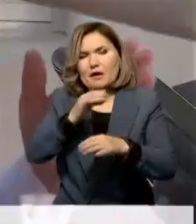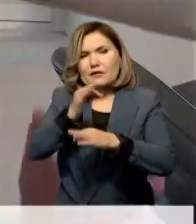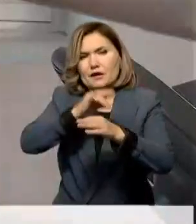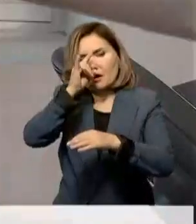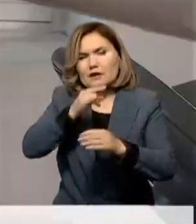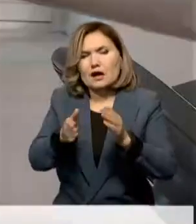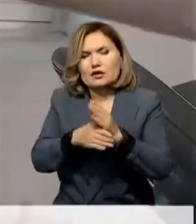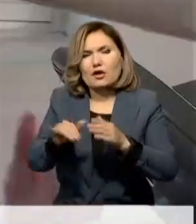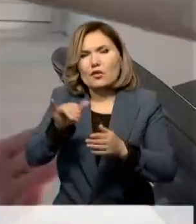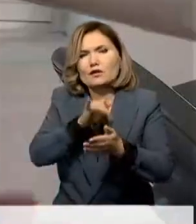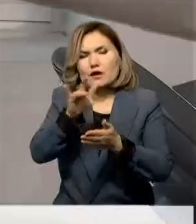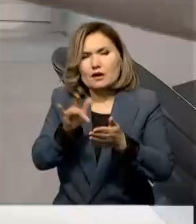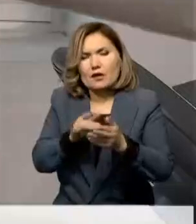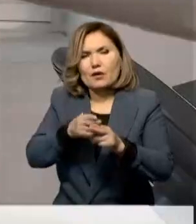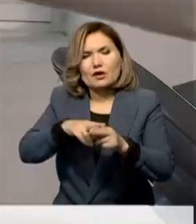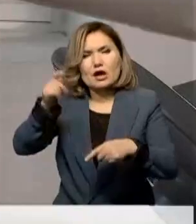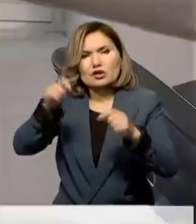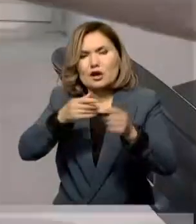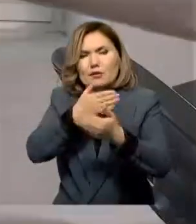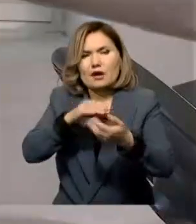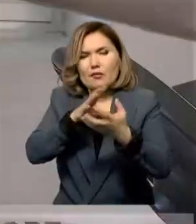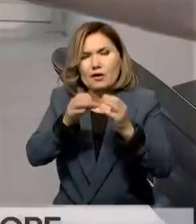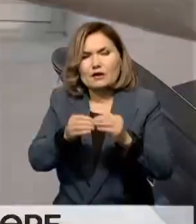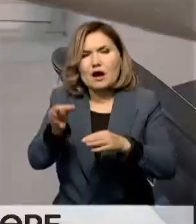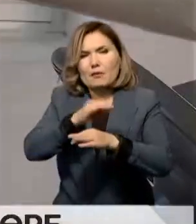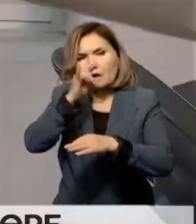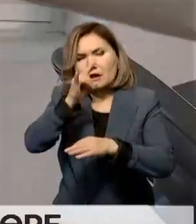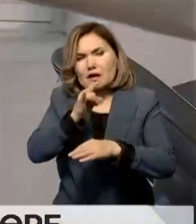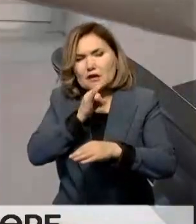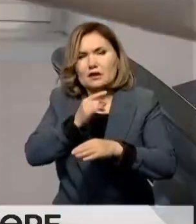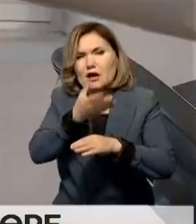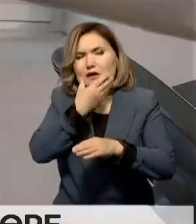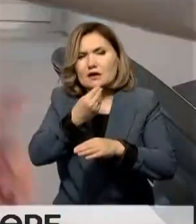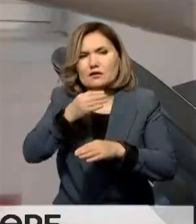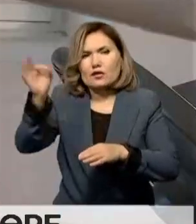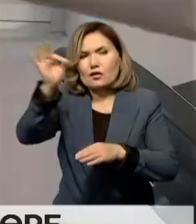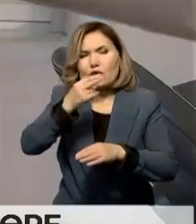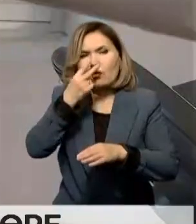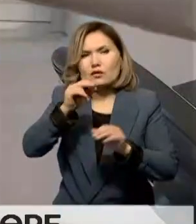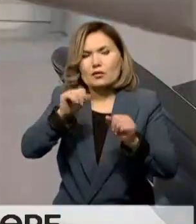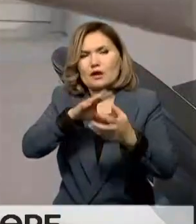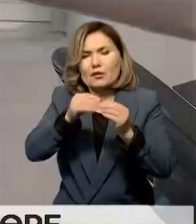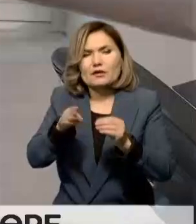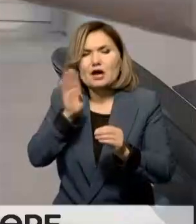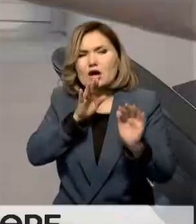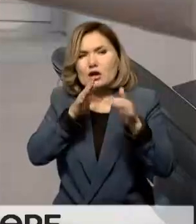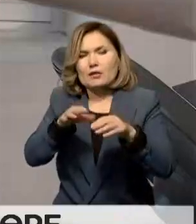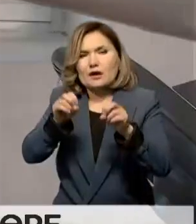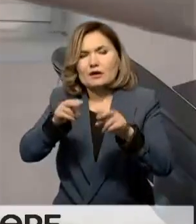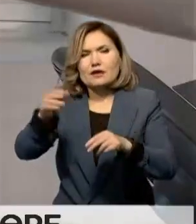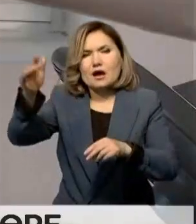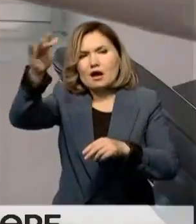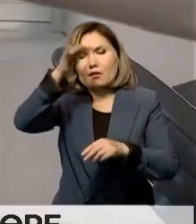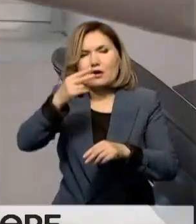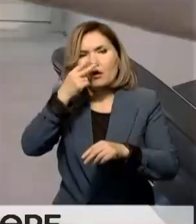Атырау, Орал өңіріне циклон әсер етпейді. Сондықтан батыстықтар таңға жайып құбылысты бақылай алады. Оған қоса теңіздің жағасында аспан